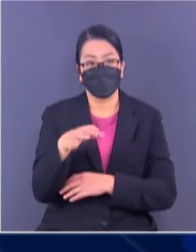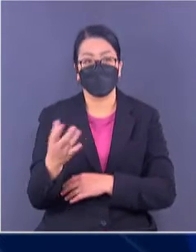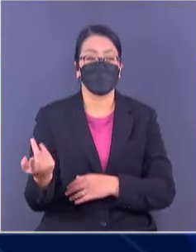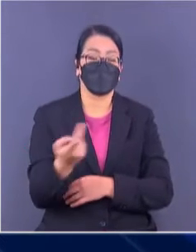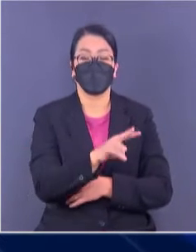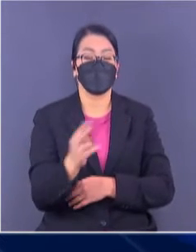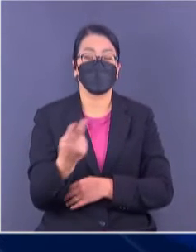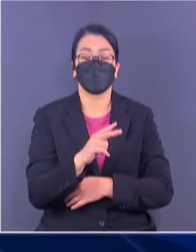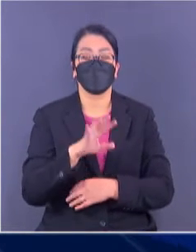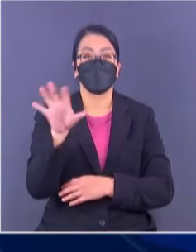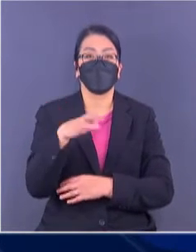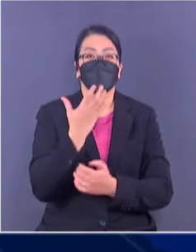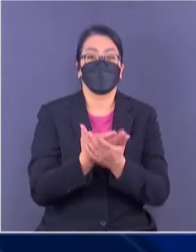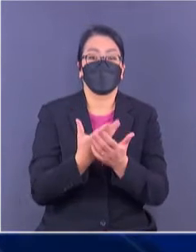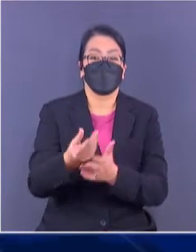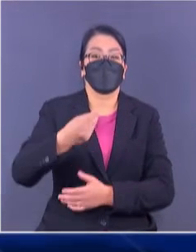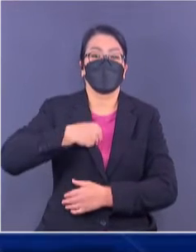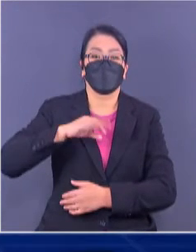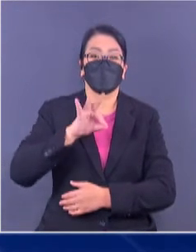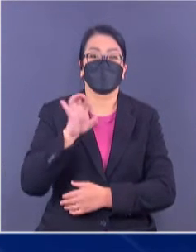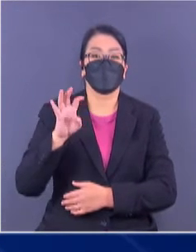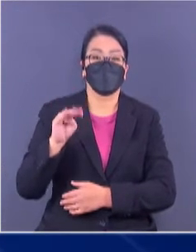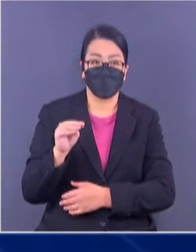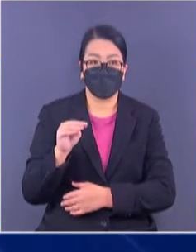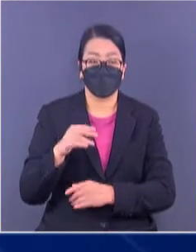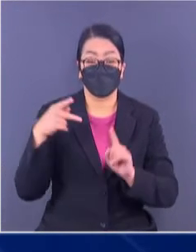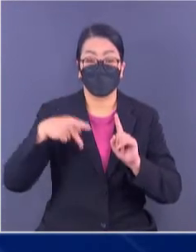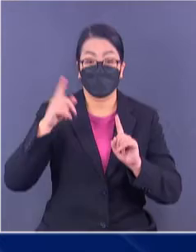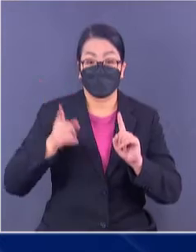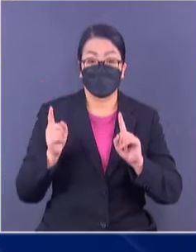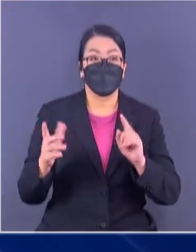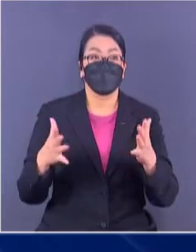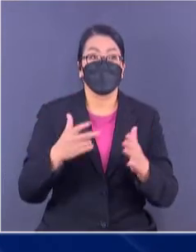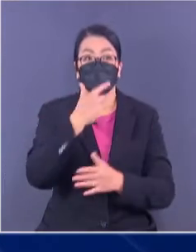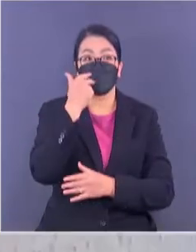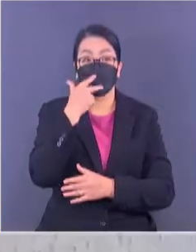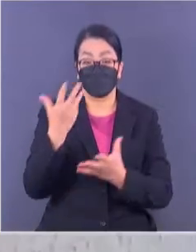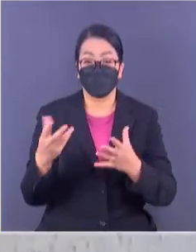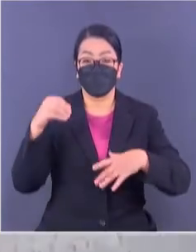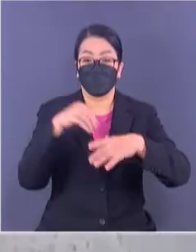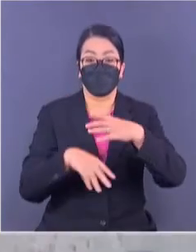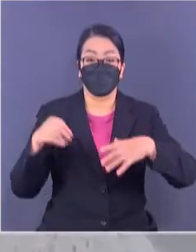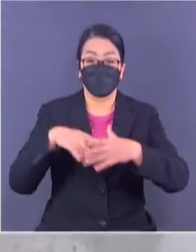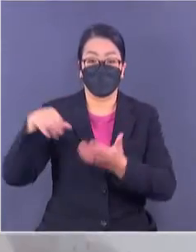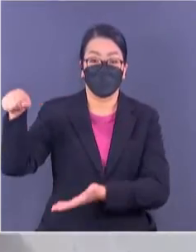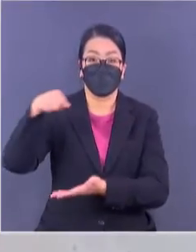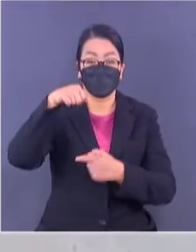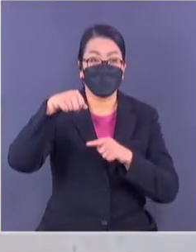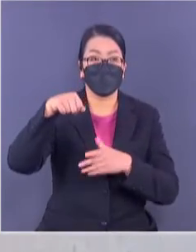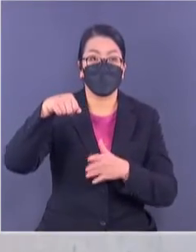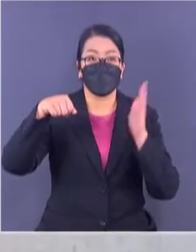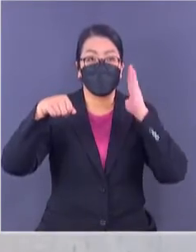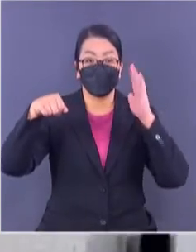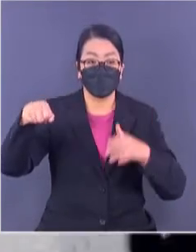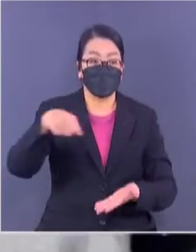เงินทอนไปหลอกเอาเงินทอนไป940บาทแล้วระหว่างที่หยิบขนมเค้กที่เหลือใส่ถุงหันมาอีกทีครับชายคนดังกล่า